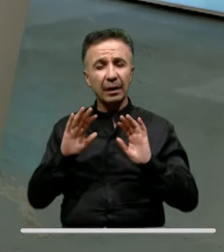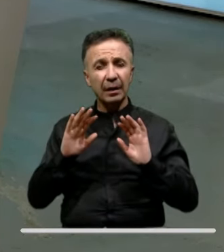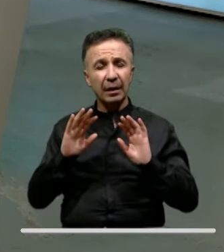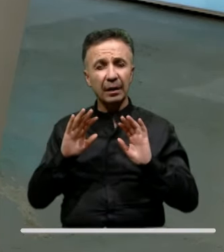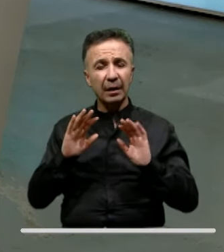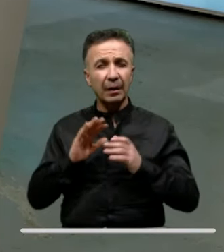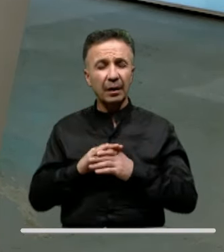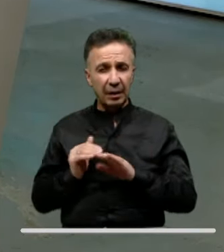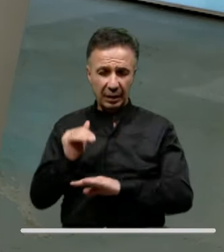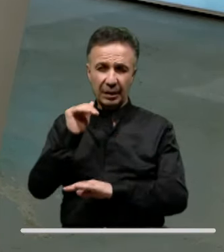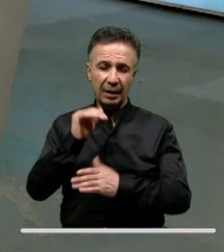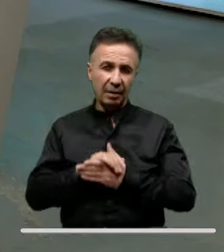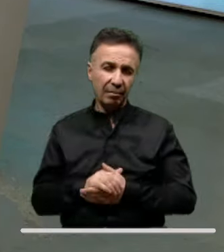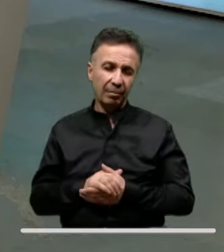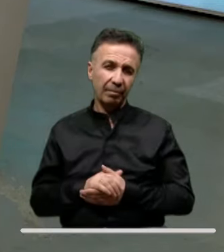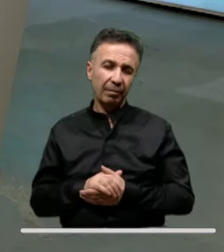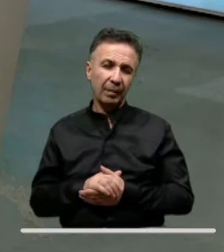tutamadı. İşte o